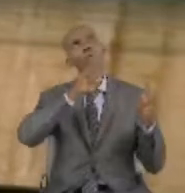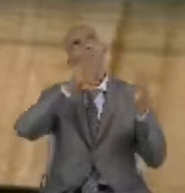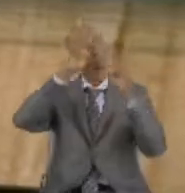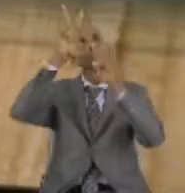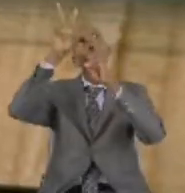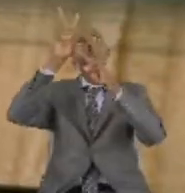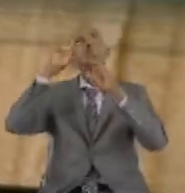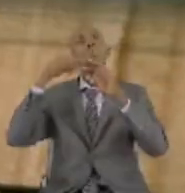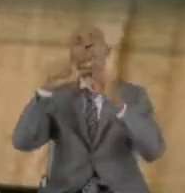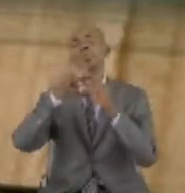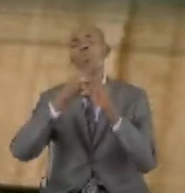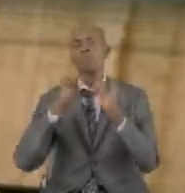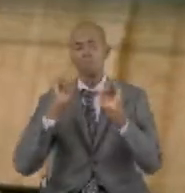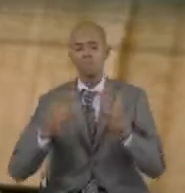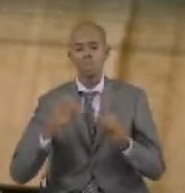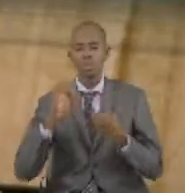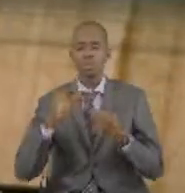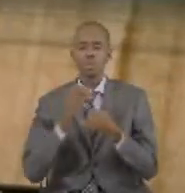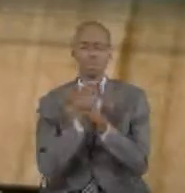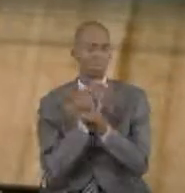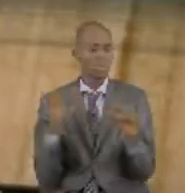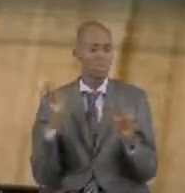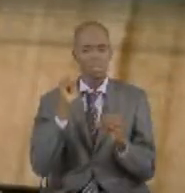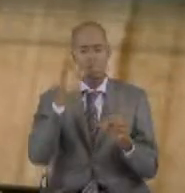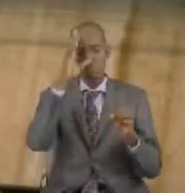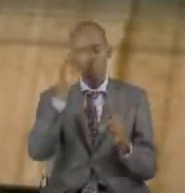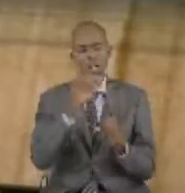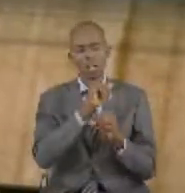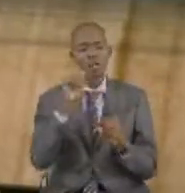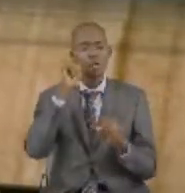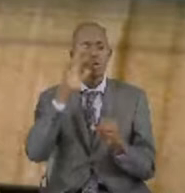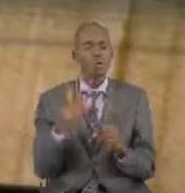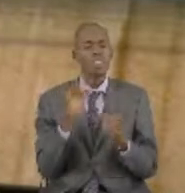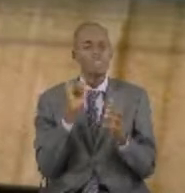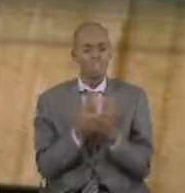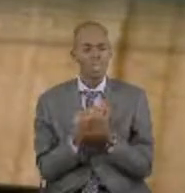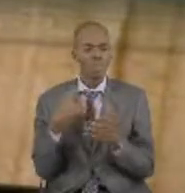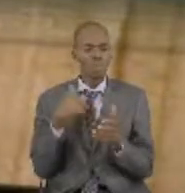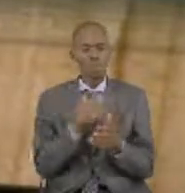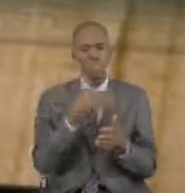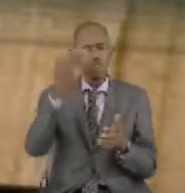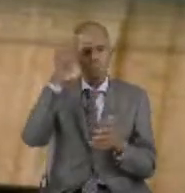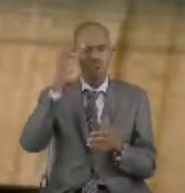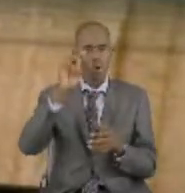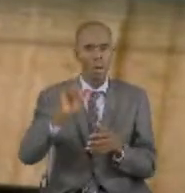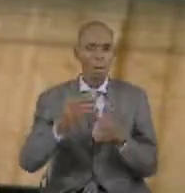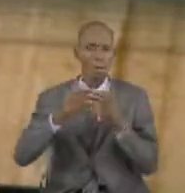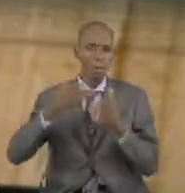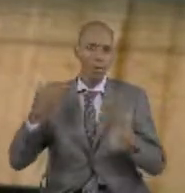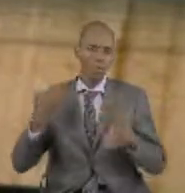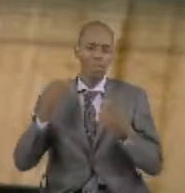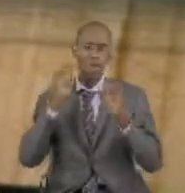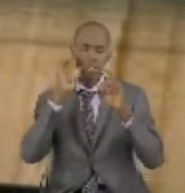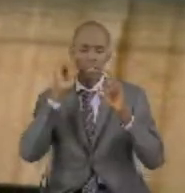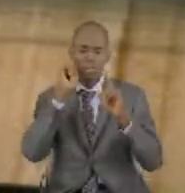nous pourra aussi décident pour disque dur peut aussi sauver un arbre nous ne connaissons pas auparavant on